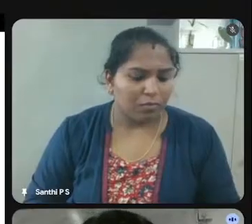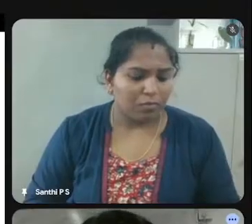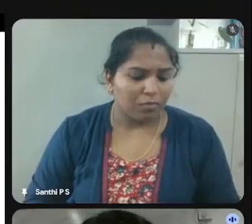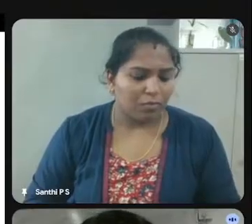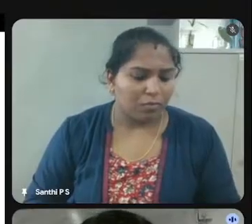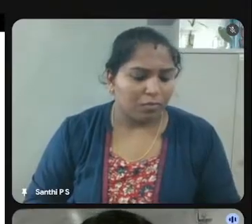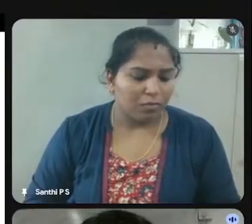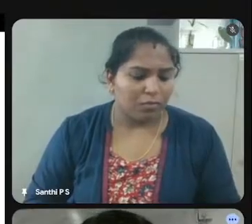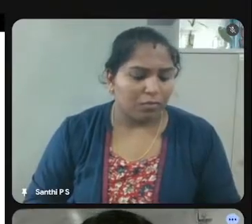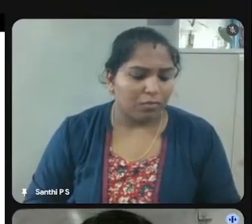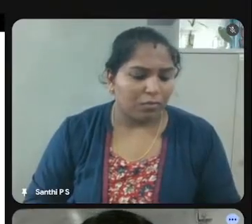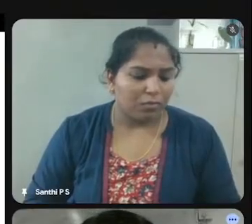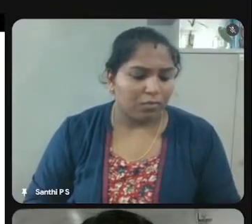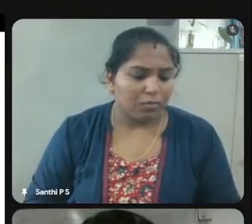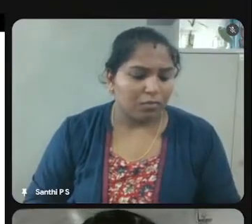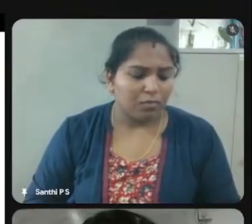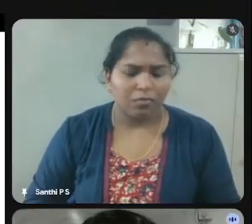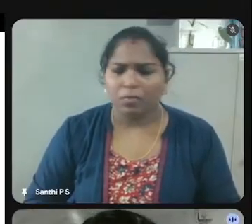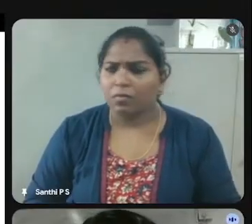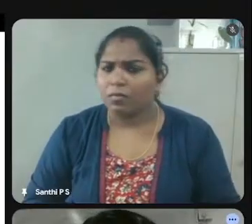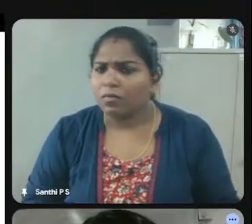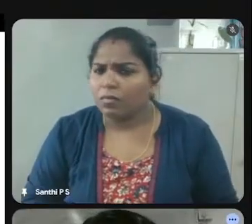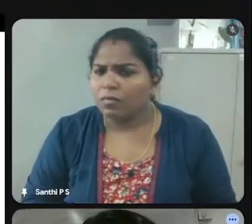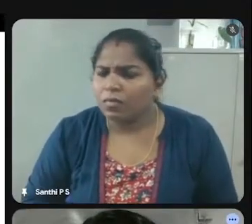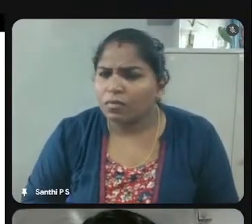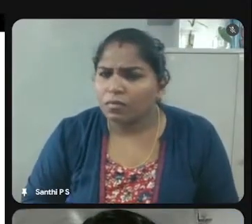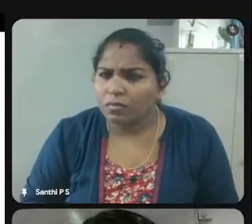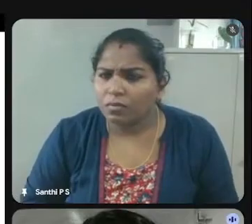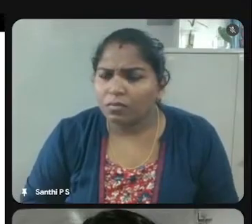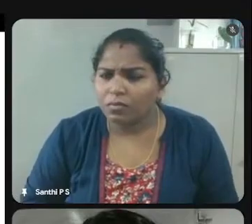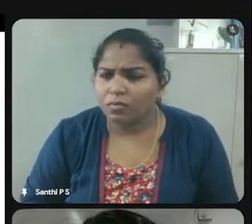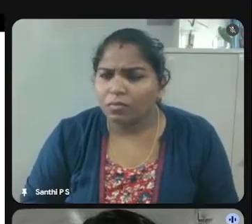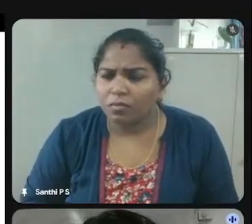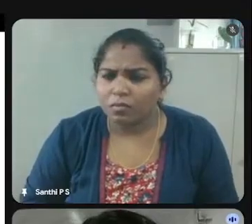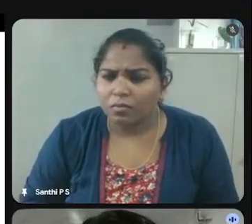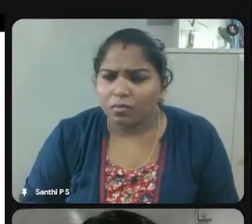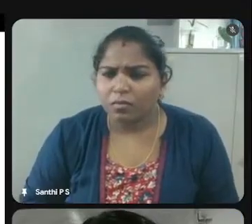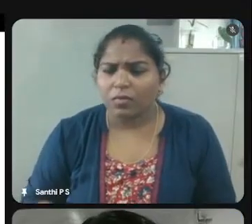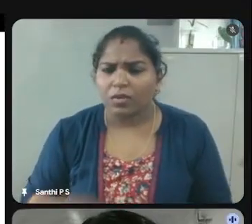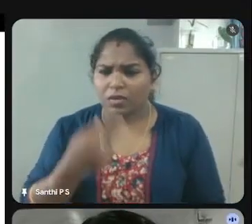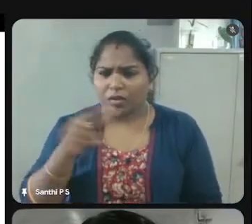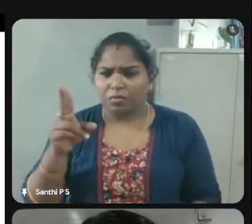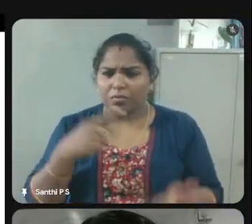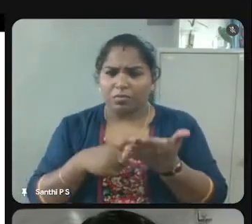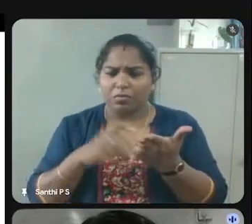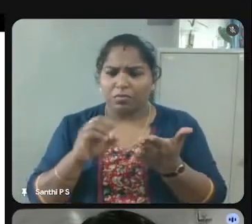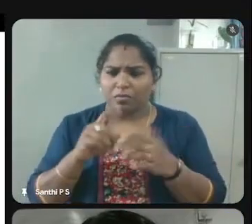ഹലോ മാഡം, എന്റെ പേര് റോയി, ആലപ്പുഴ ജില്ലയിൽ നിന്നാണ് വിളിക്കുന്നത്. മാഡം, എന്റെ മോന് സെർവർ